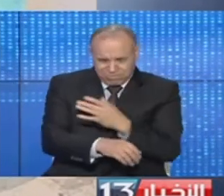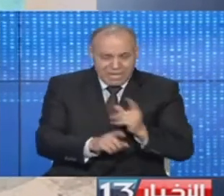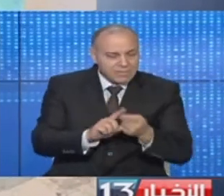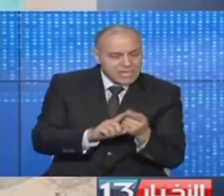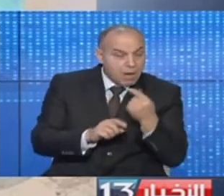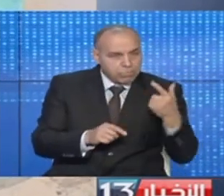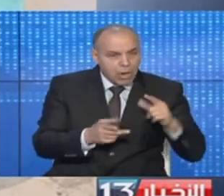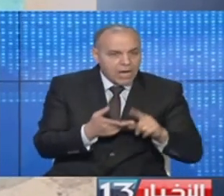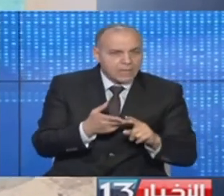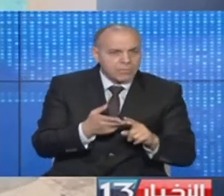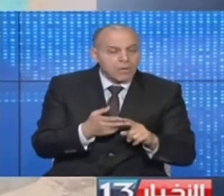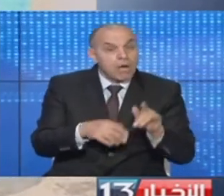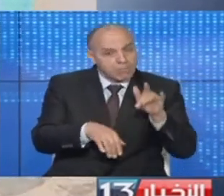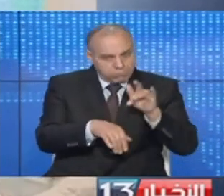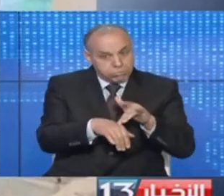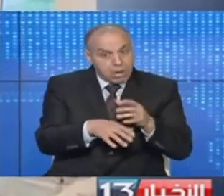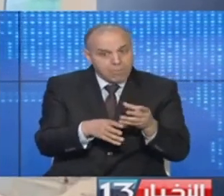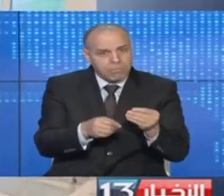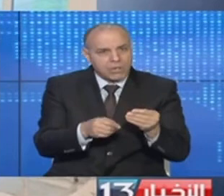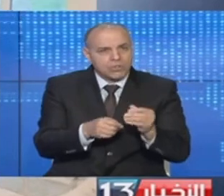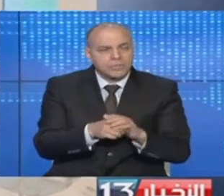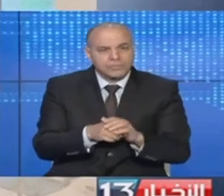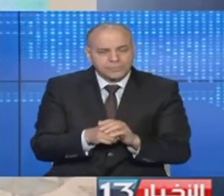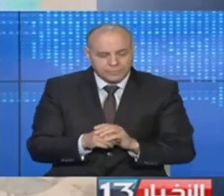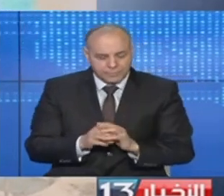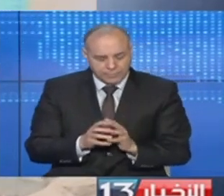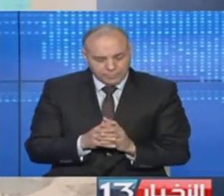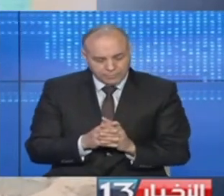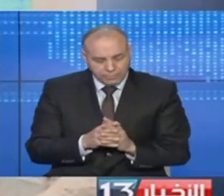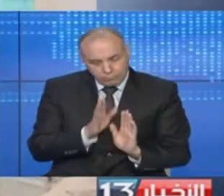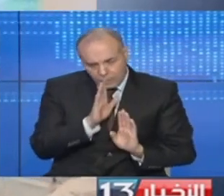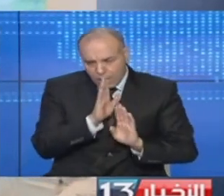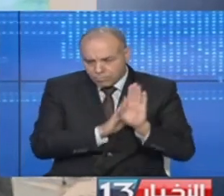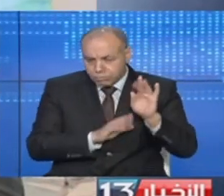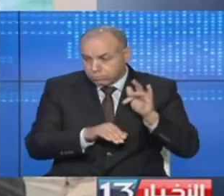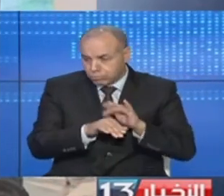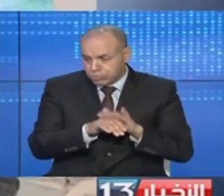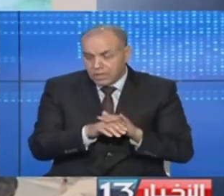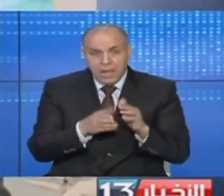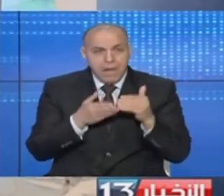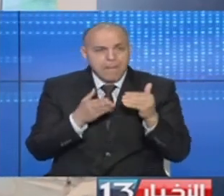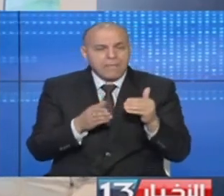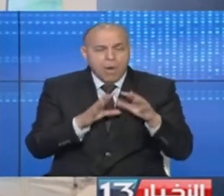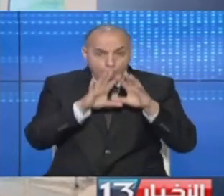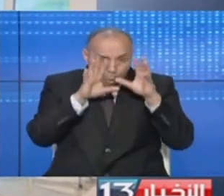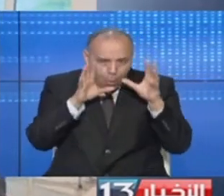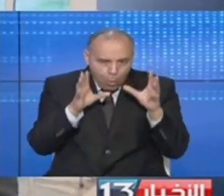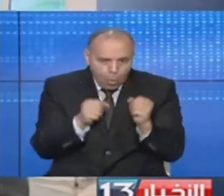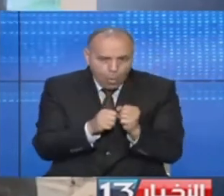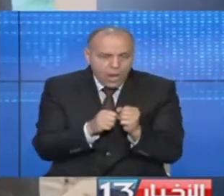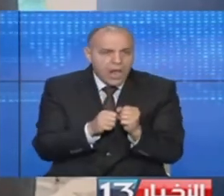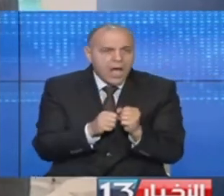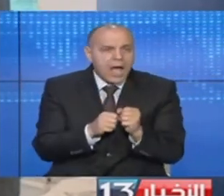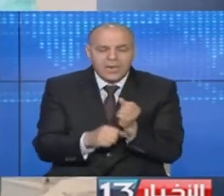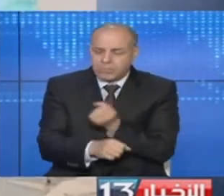دونك الأعداد الإصابات سيفريقينهم ارتفعوا، كي نعملوا الحوصلة بالنسبة لقداش